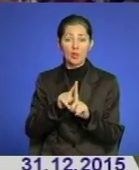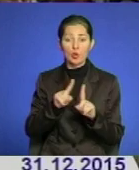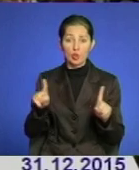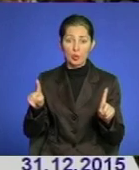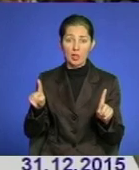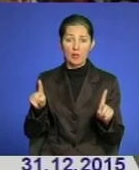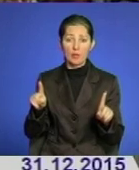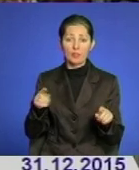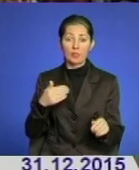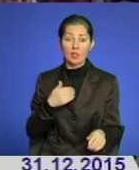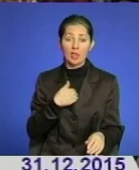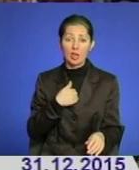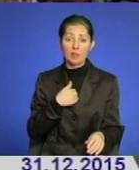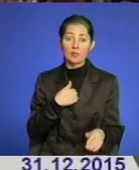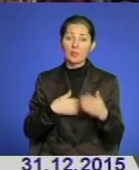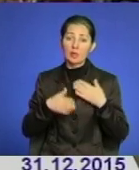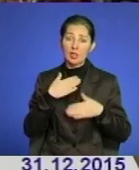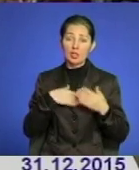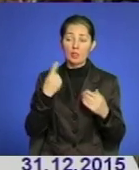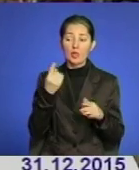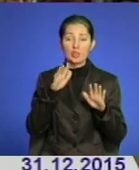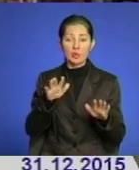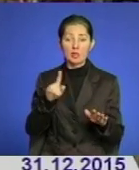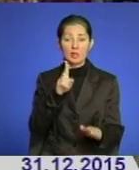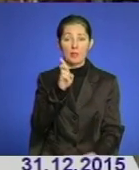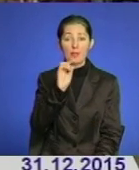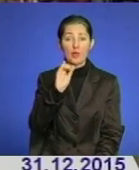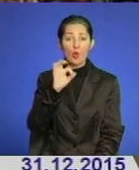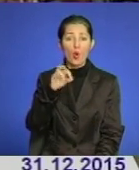Особливо мене тішить перше місце з біології,